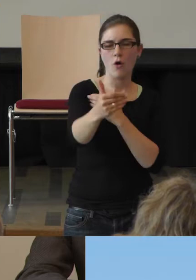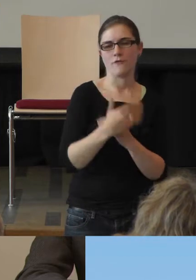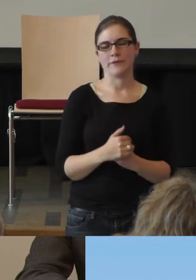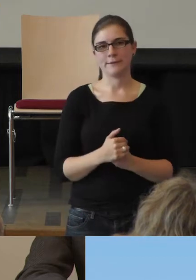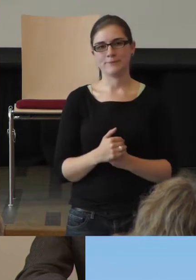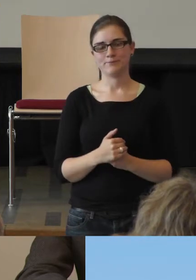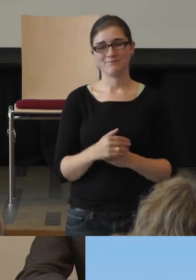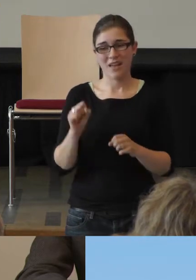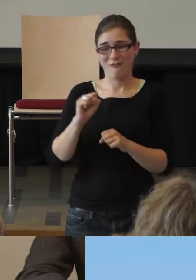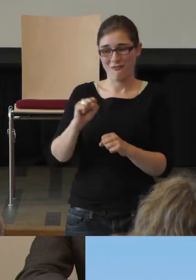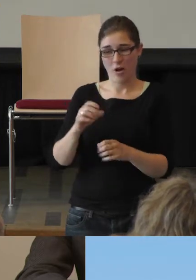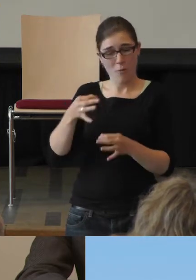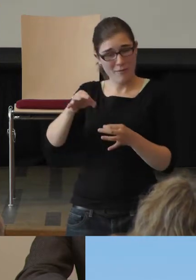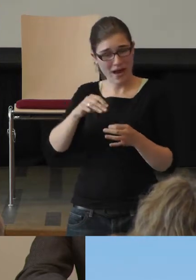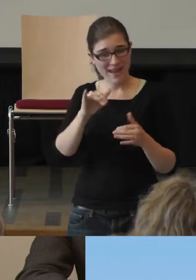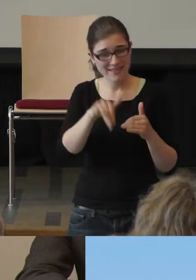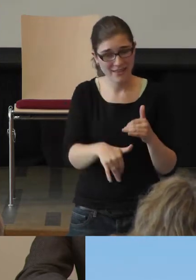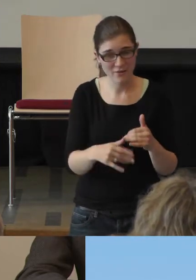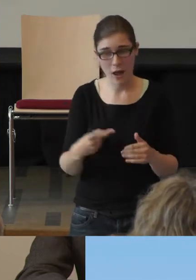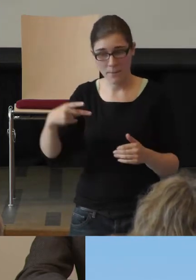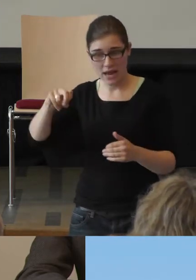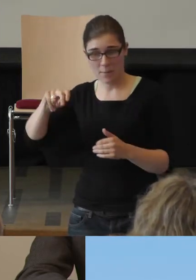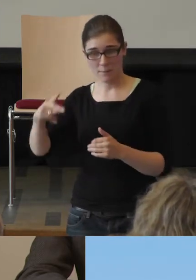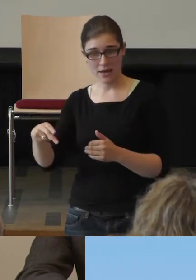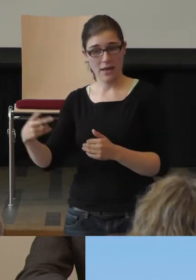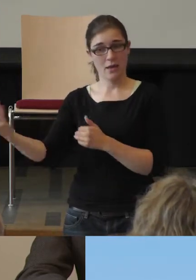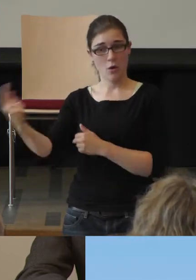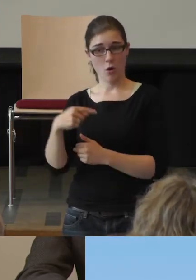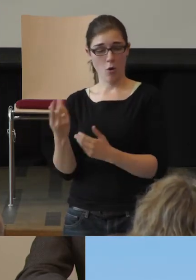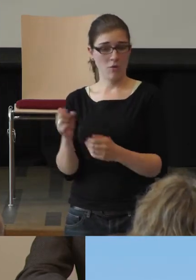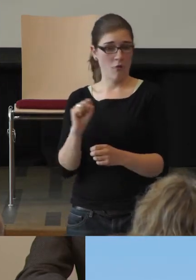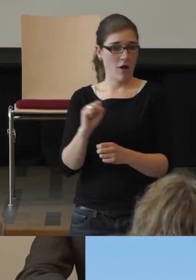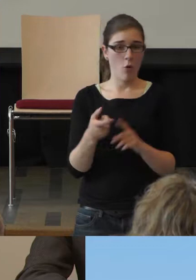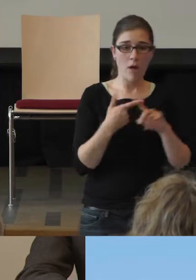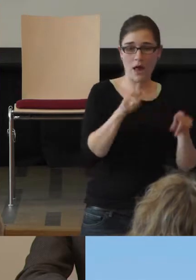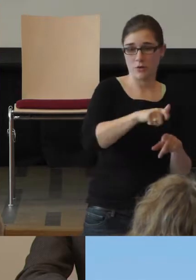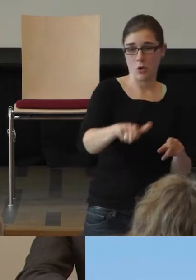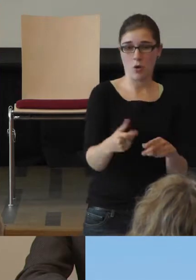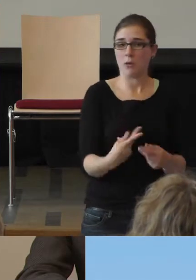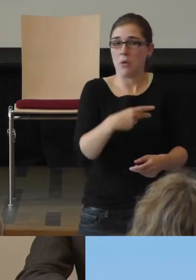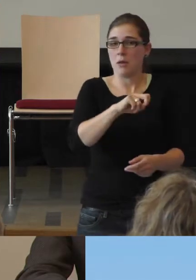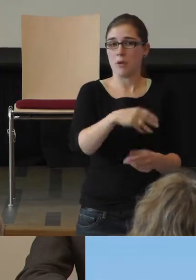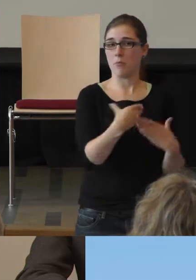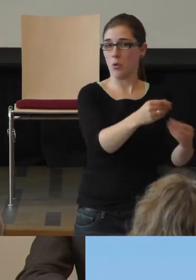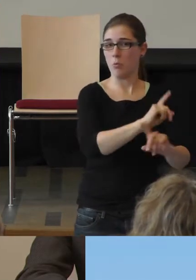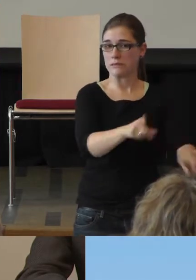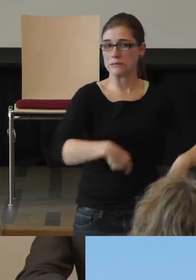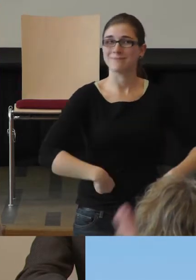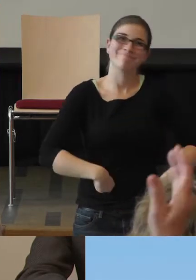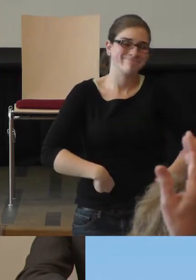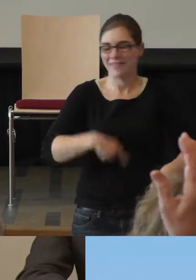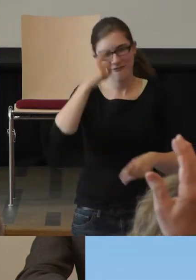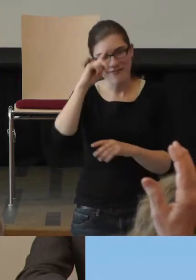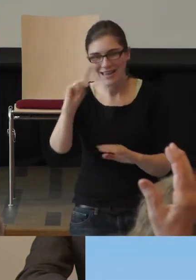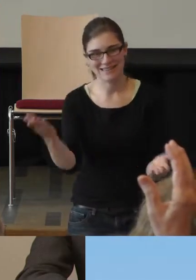es im Einzelfall mal eine Polyneuropathie macht und warum andere keine Polyneuropathie darunter bekommen wissen wir noch nicht aber sagen wir die praktische